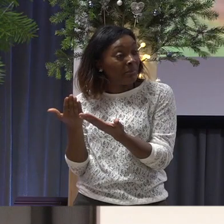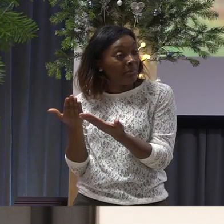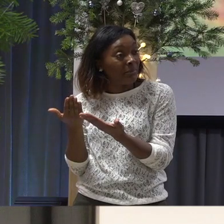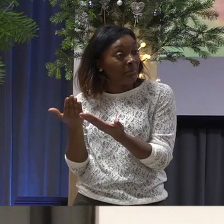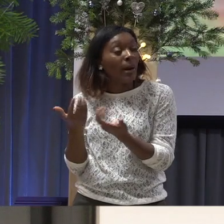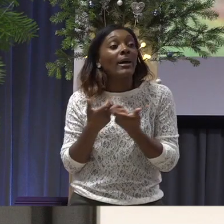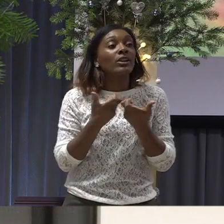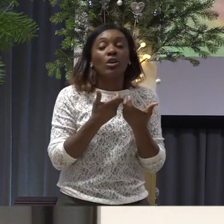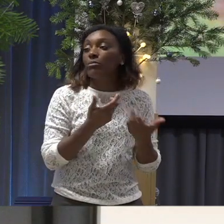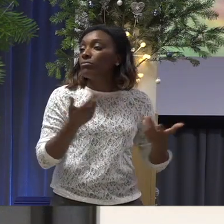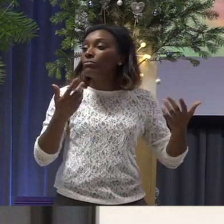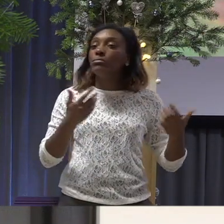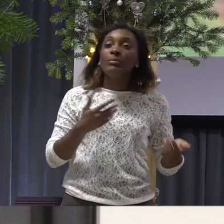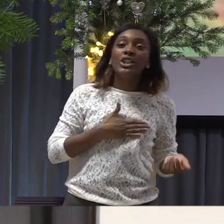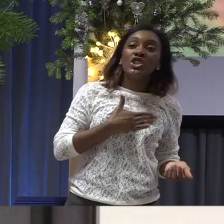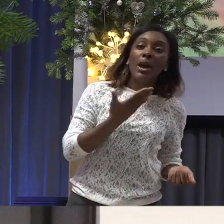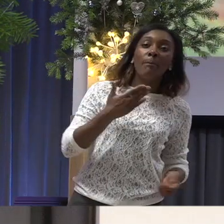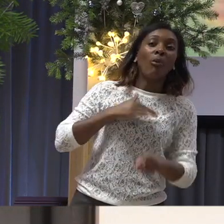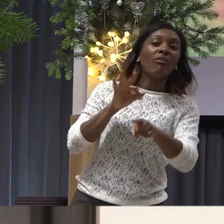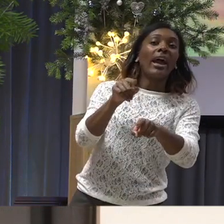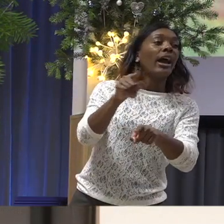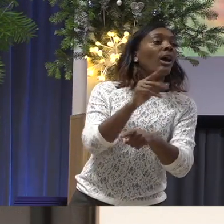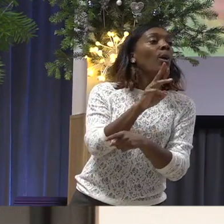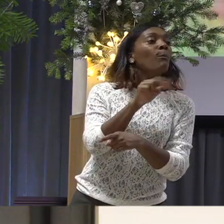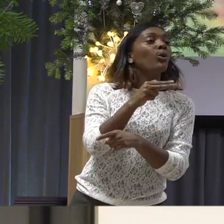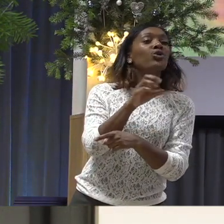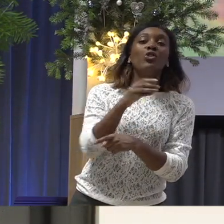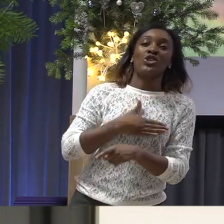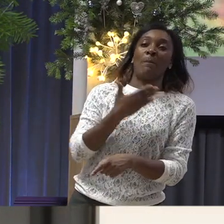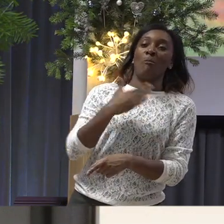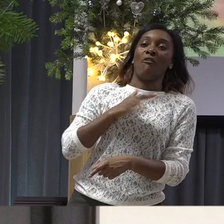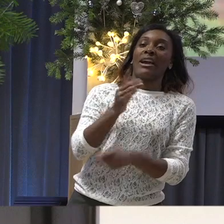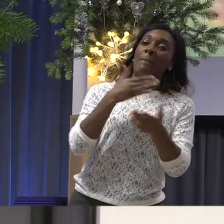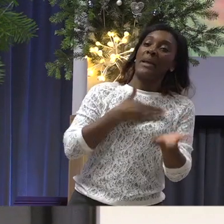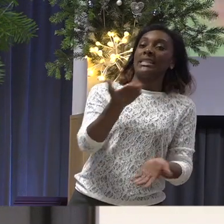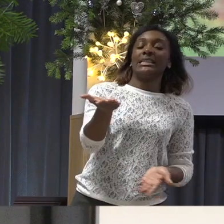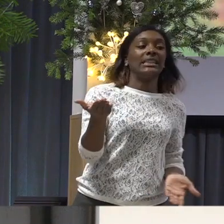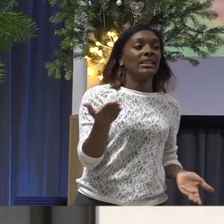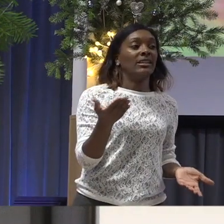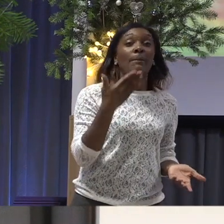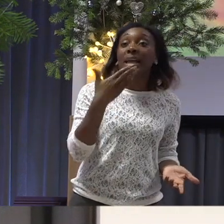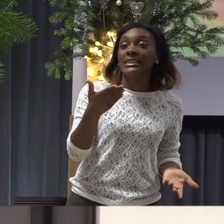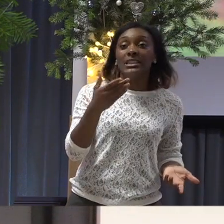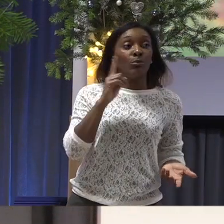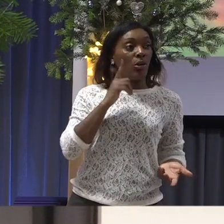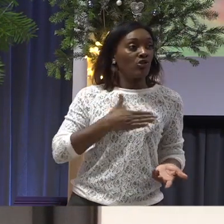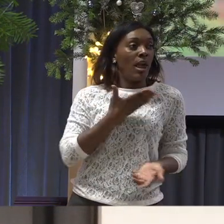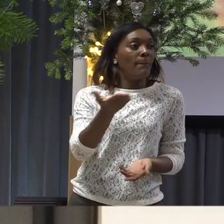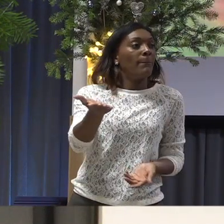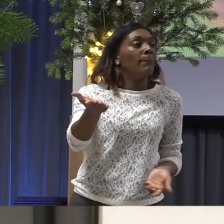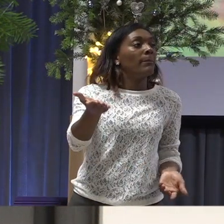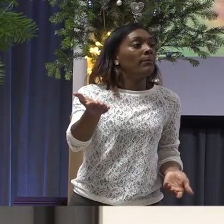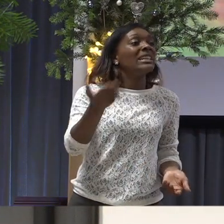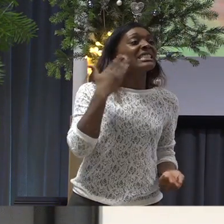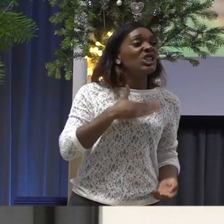Bruno, et Bruno fait quelque chose dans ma vie. Merci Bruno. Il y a l'amour que j'ai pour Bruno. Si je